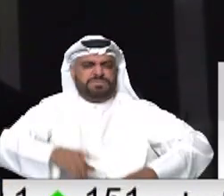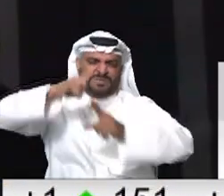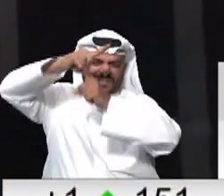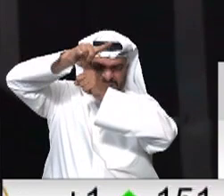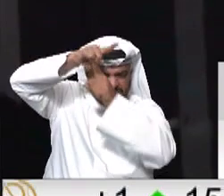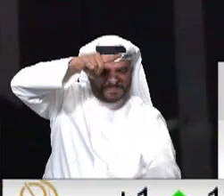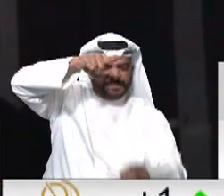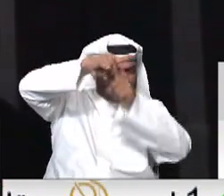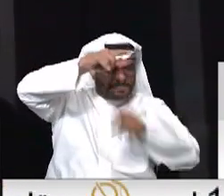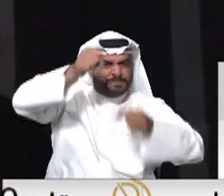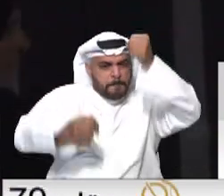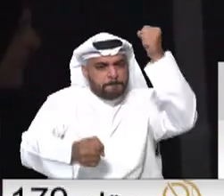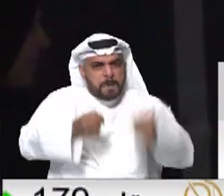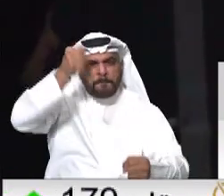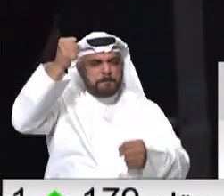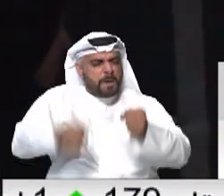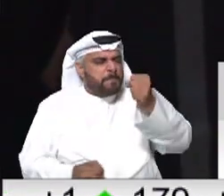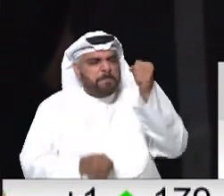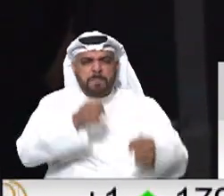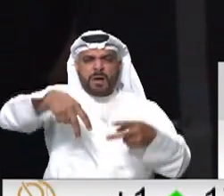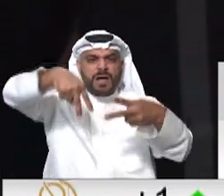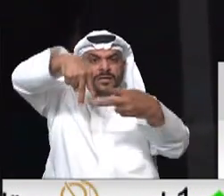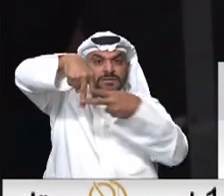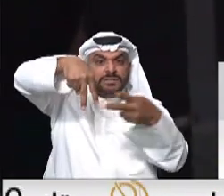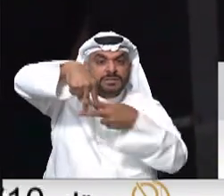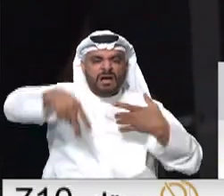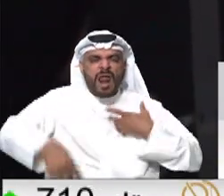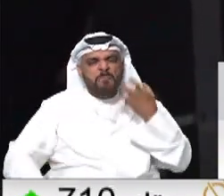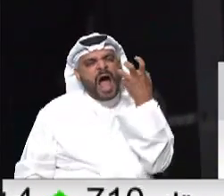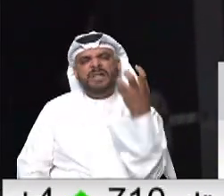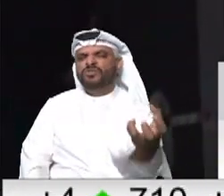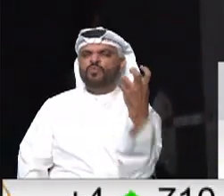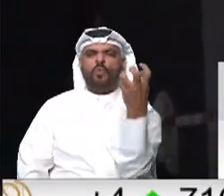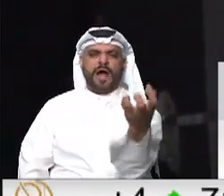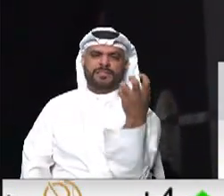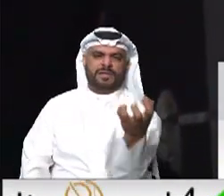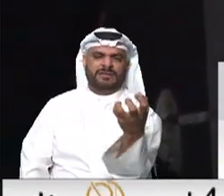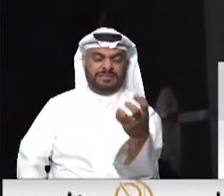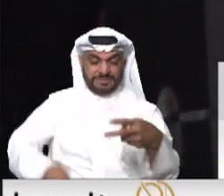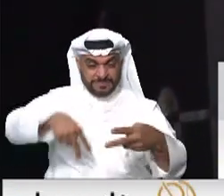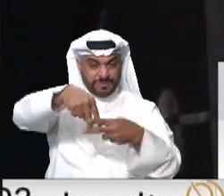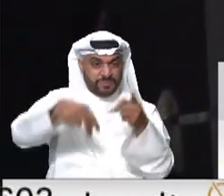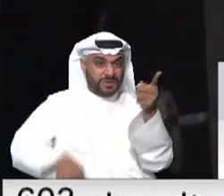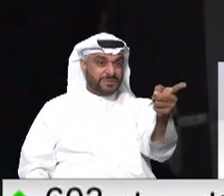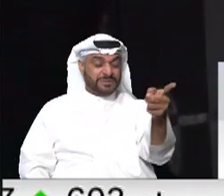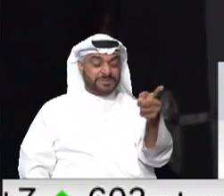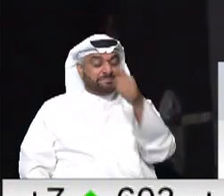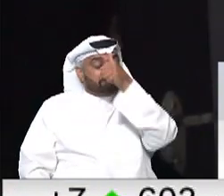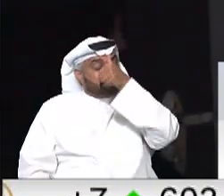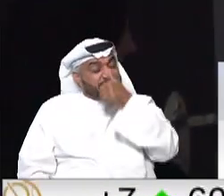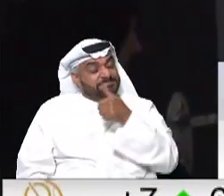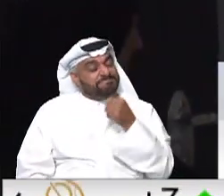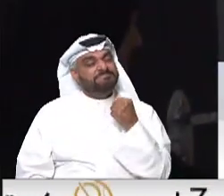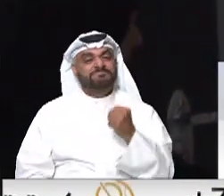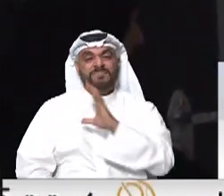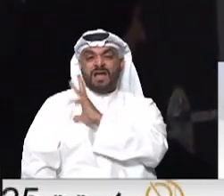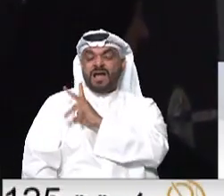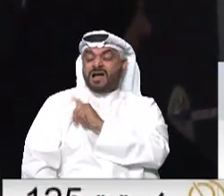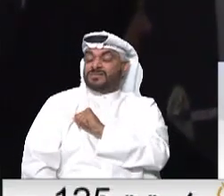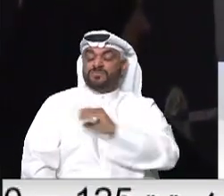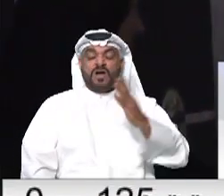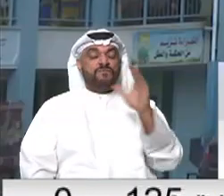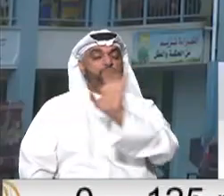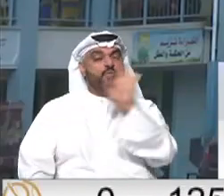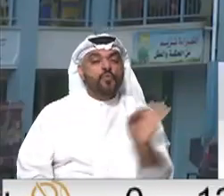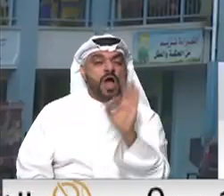المدني لم تستطع انتشال كافة الضحايا من تحت الركام، معقدة للغاية بسبب استهداف المراكز